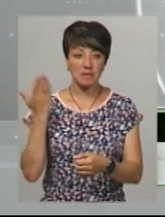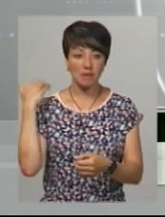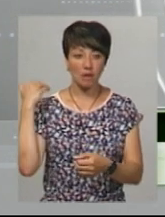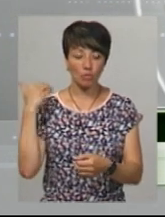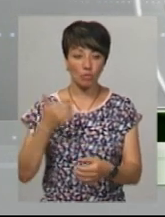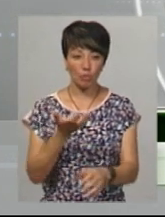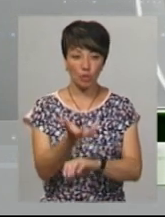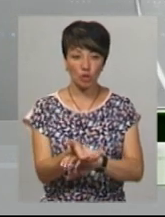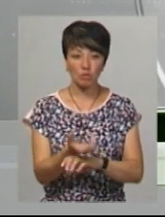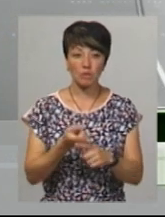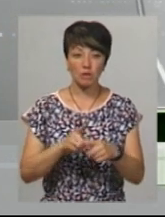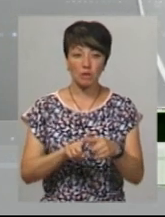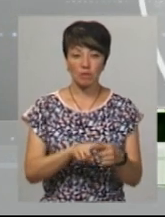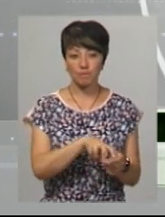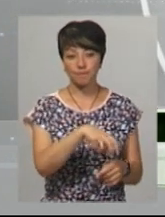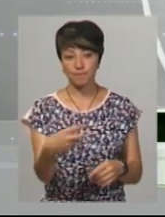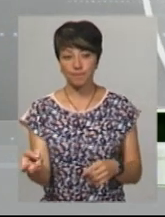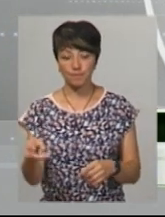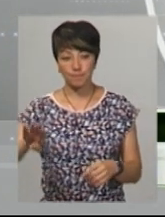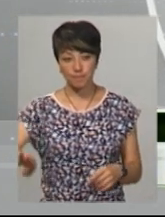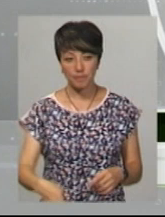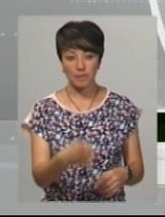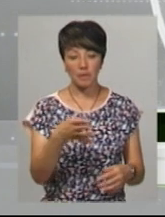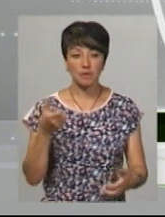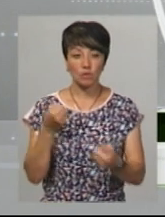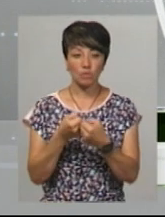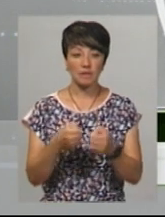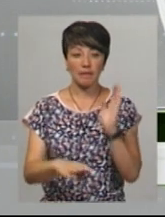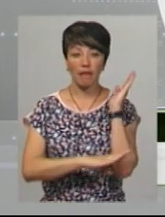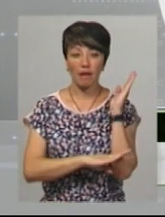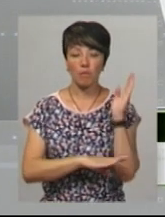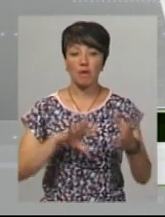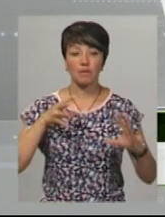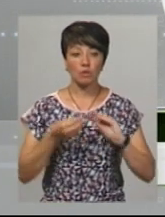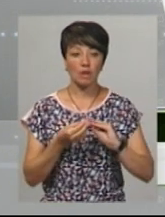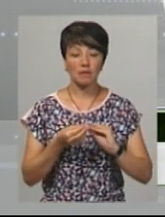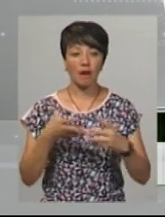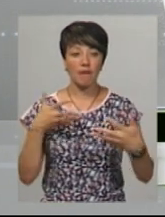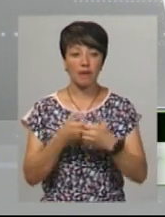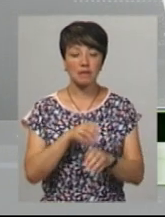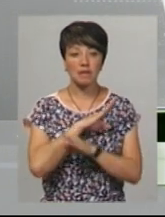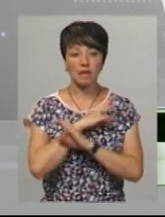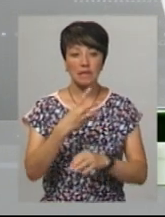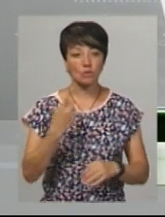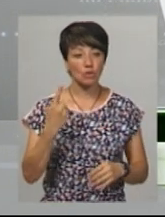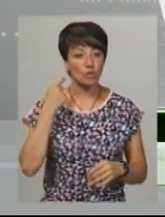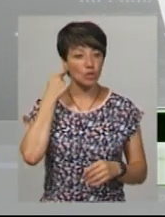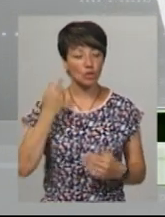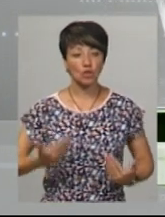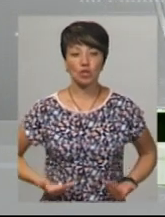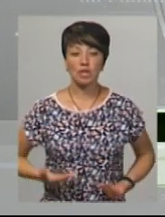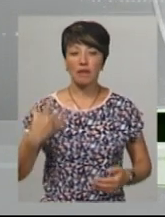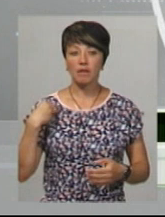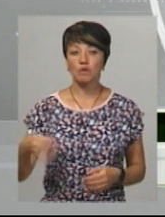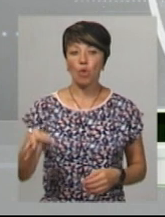в результаті чого з'їхав у кювет і там уже зіткнувся з деревом. Внаслідок аварії загинув 31-річний житель Львівської